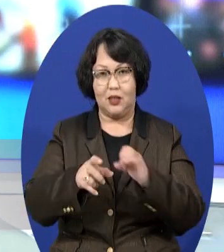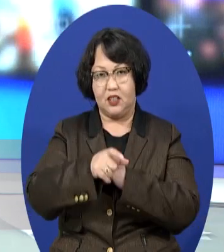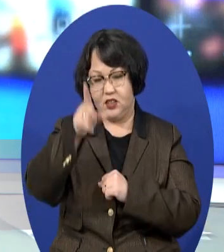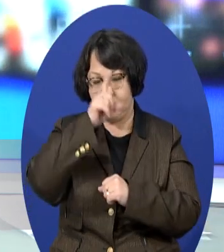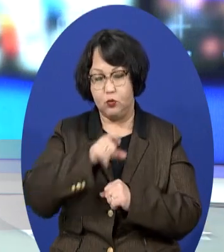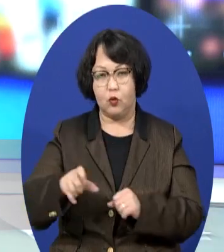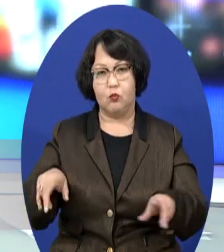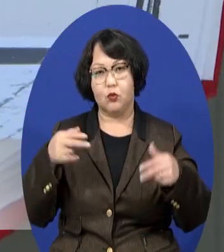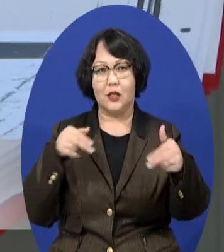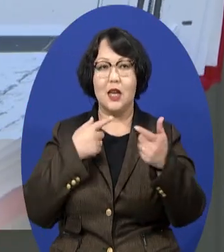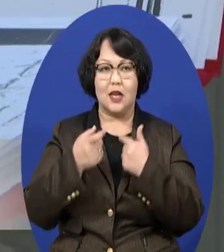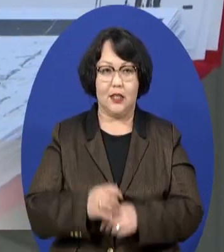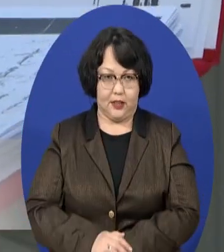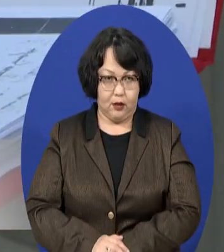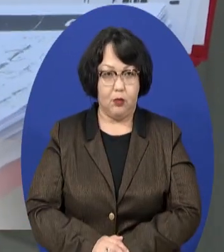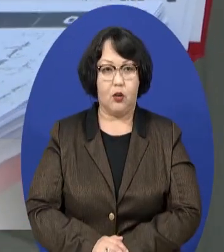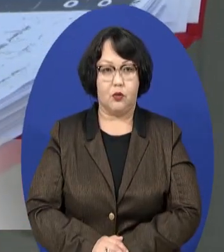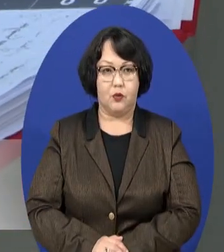байна.